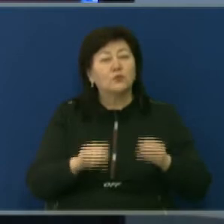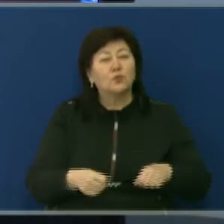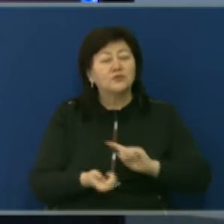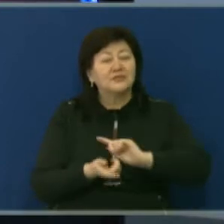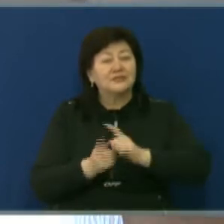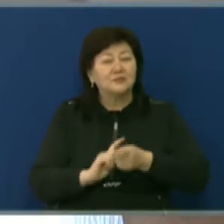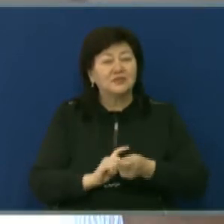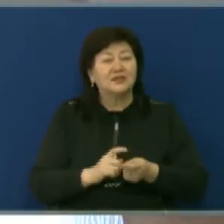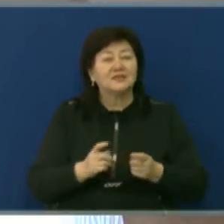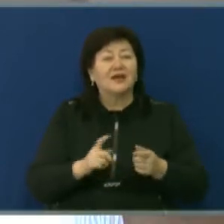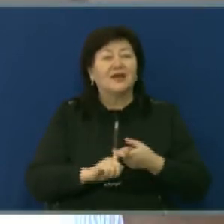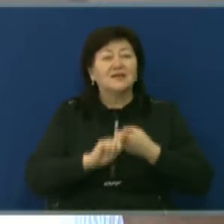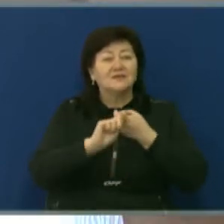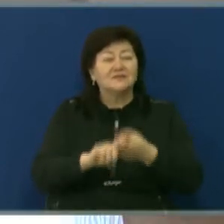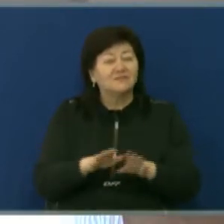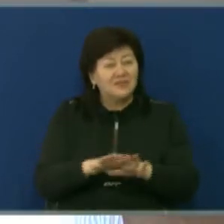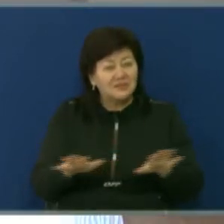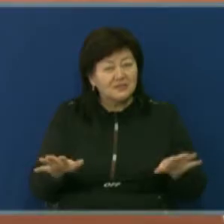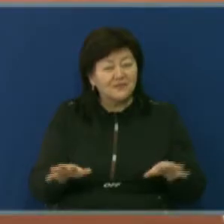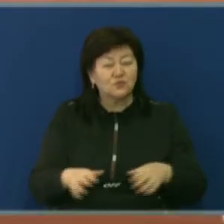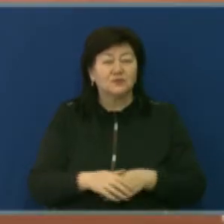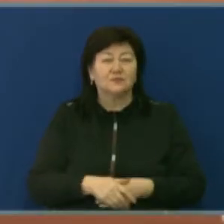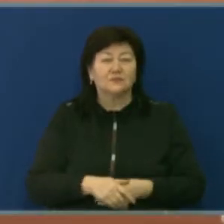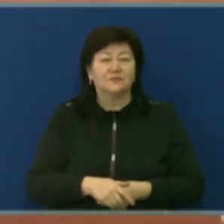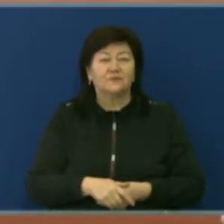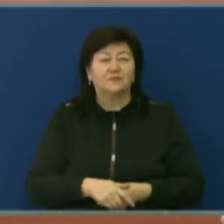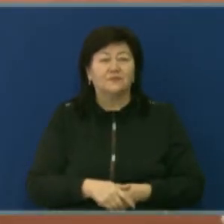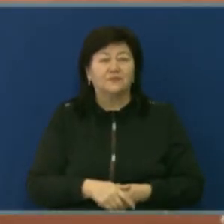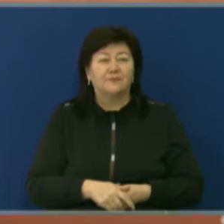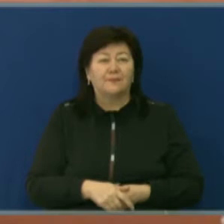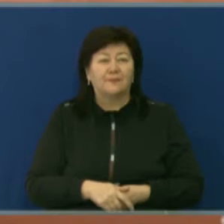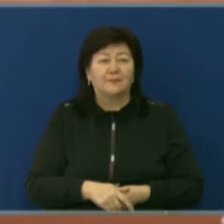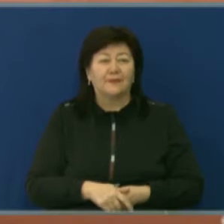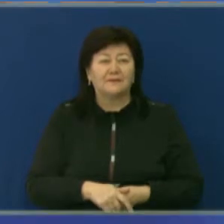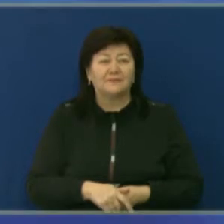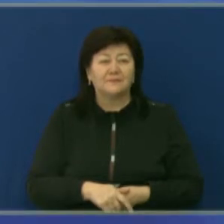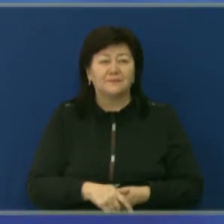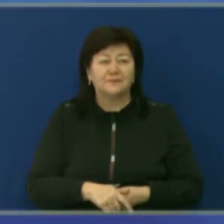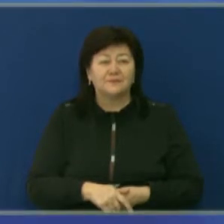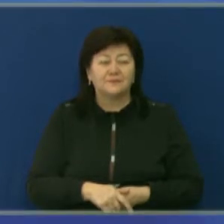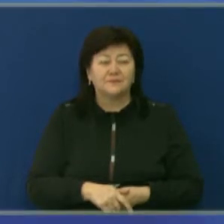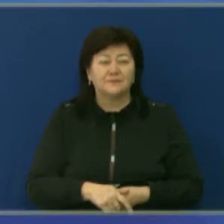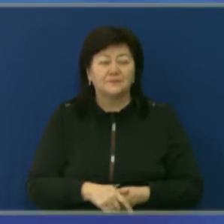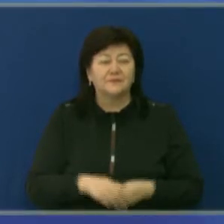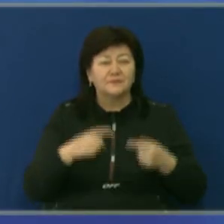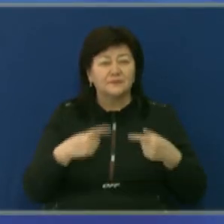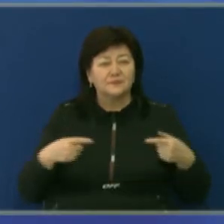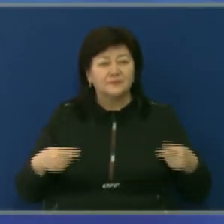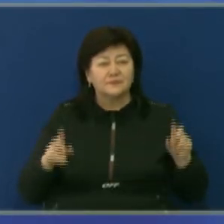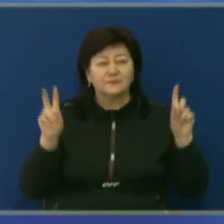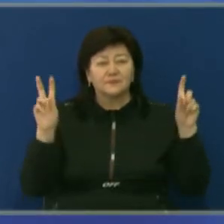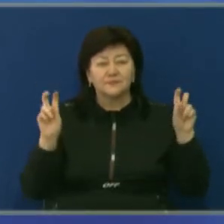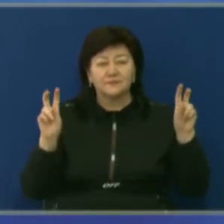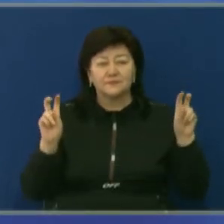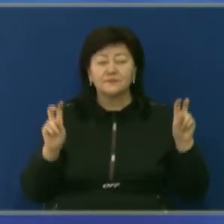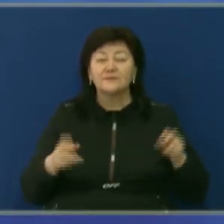каждом регионе. Самат Секенов, Бердыбек Карымбай, Айдос Айткалиев, телеканал «Семей». К другим темам. На